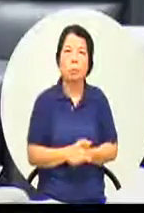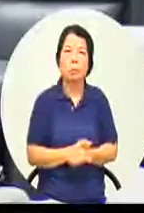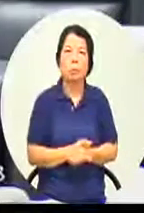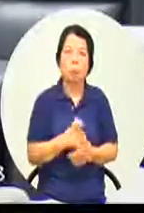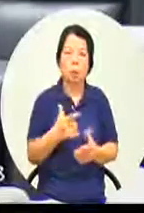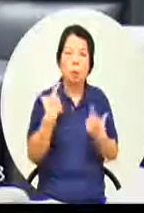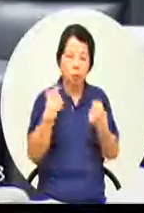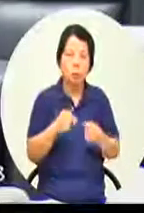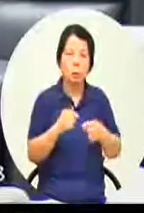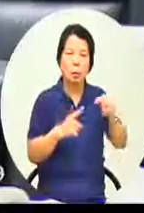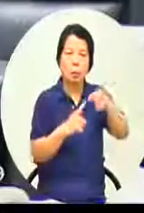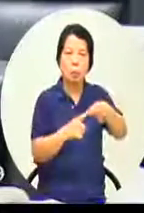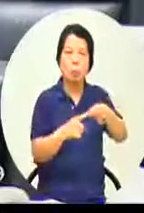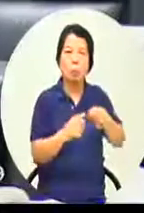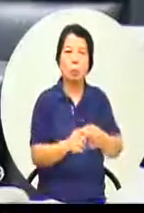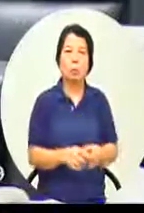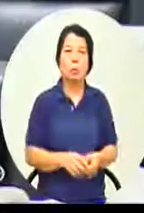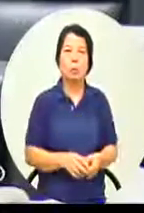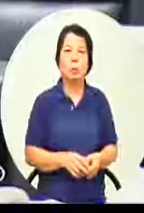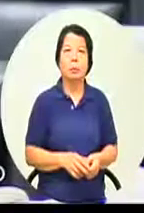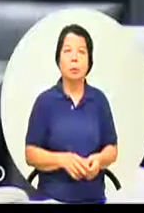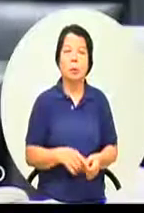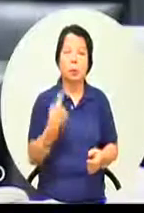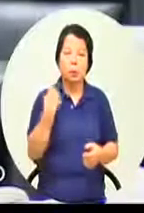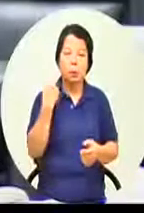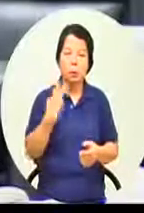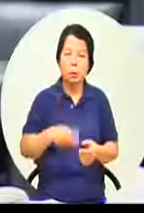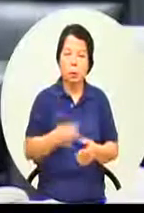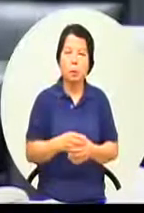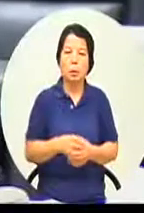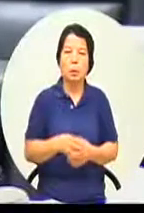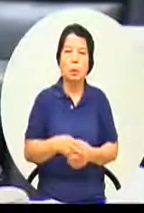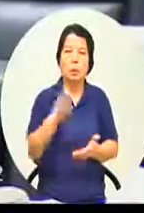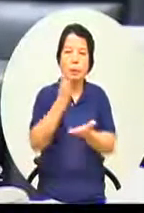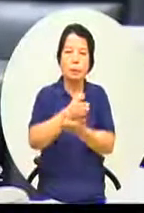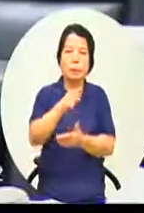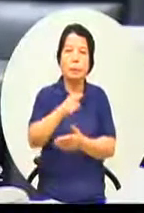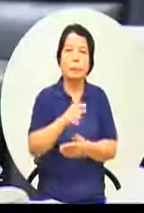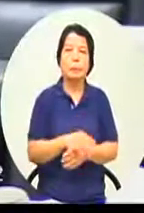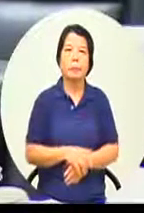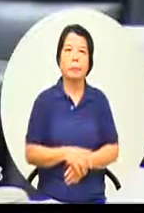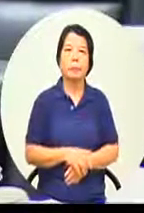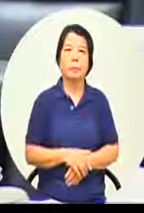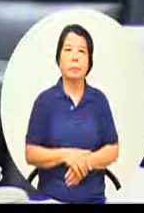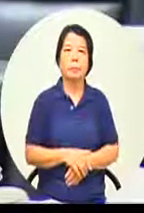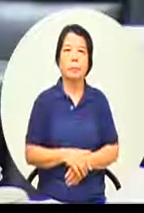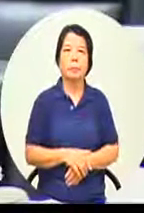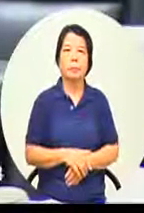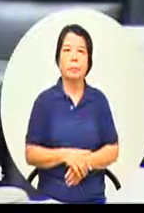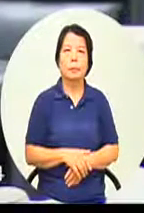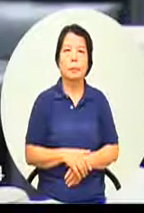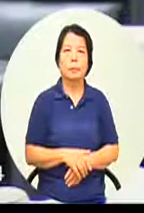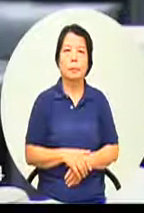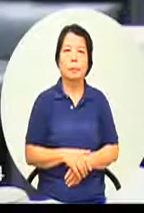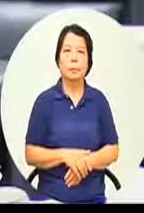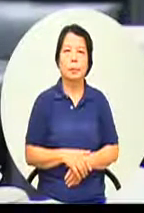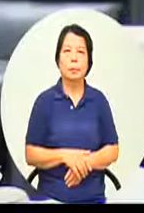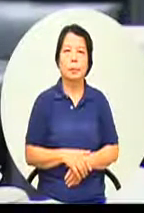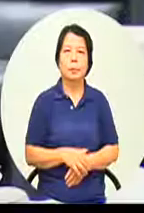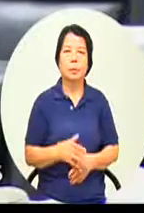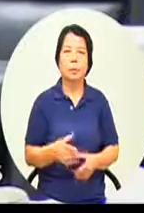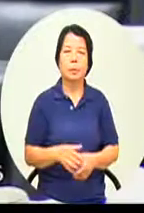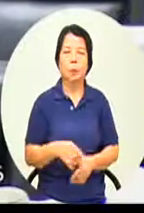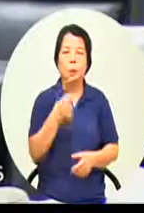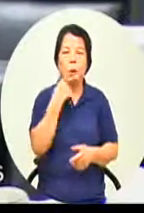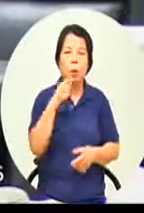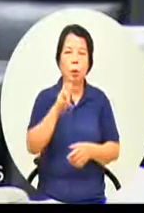到一站嘛了，啊，只是讲挖站尔了哈，再把它停到这里来，然后再把它绕回来。啊，所以再过我要再回来讲的是